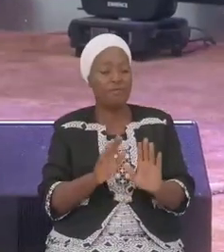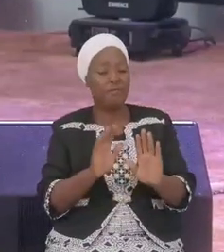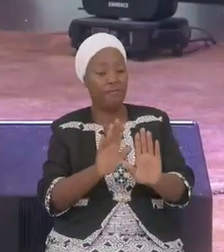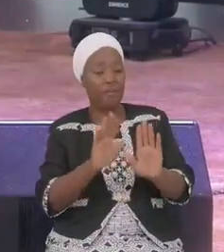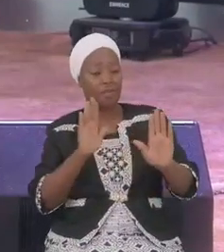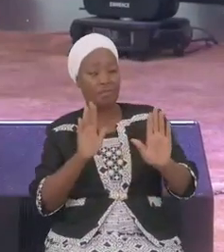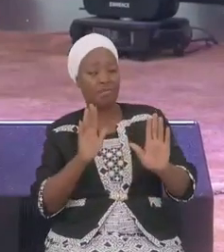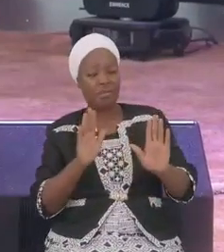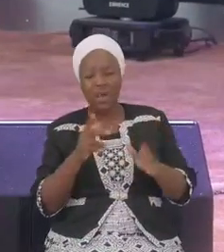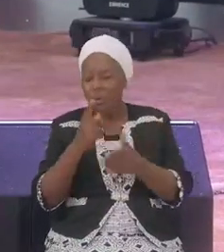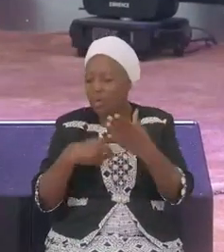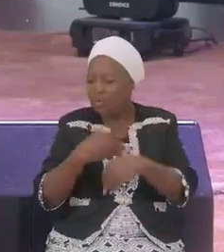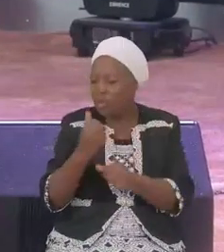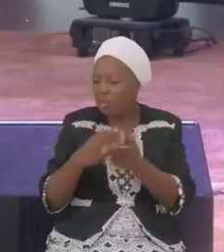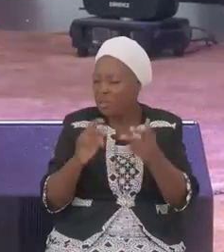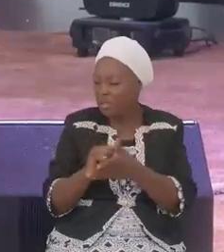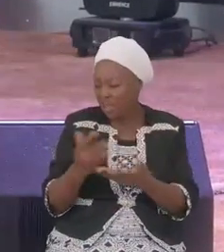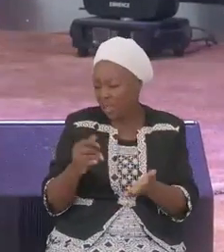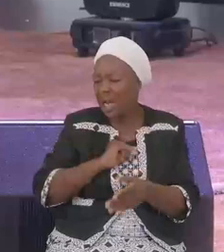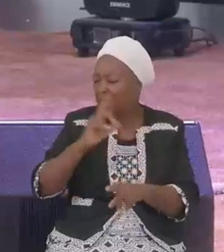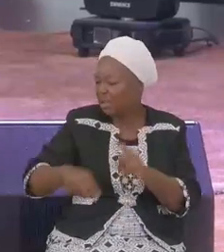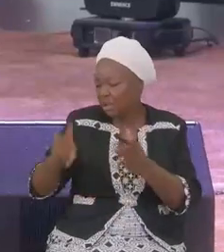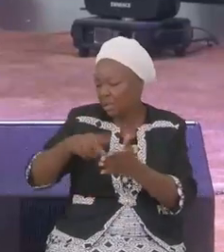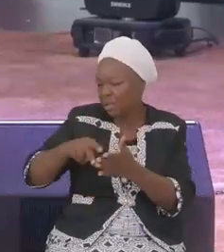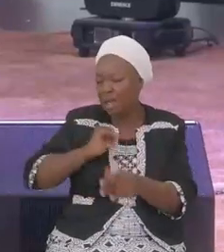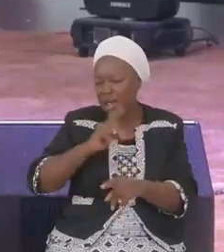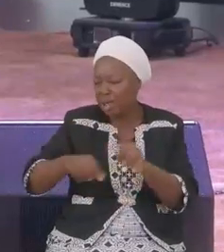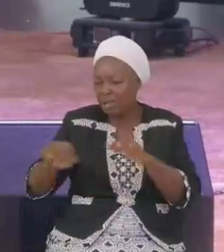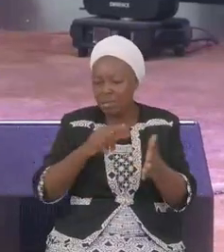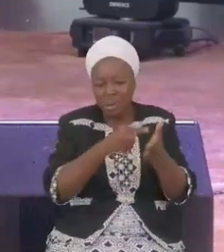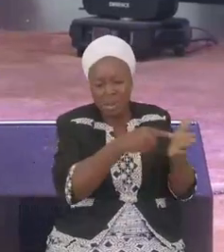je ne peux pas faire cela? C'est la crainte. Qu'est-ce qui fait que quelqu'un